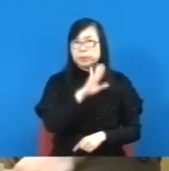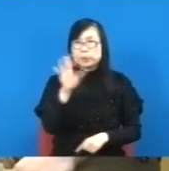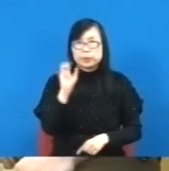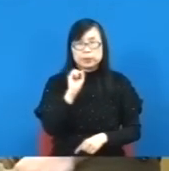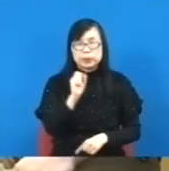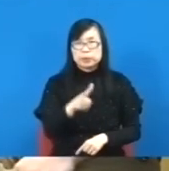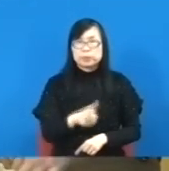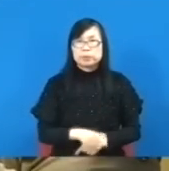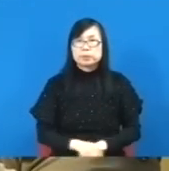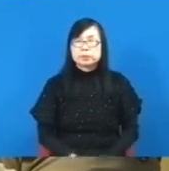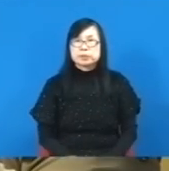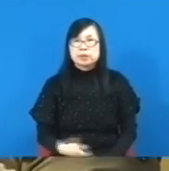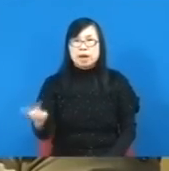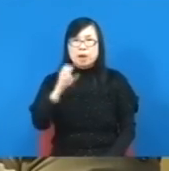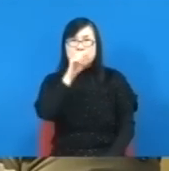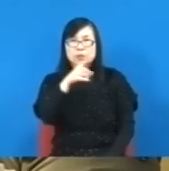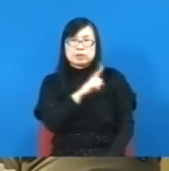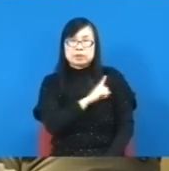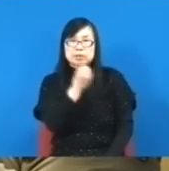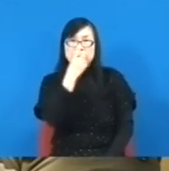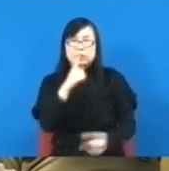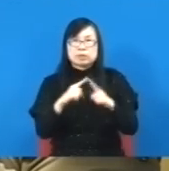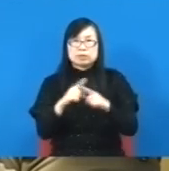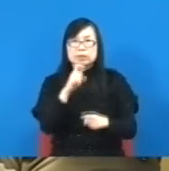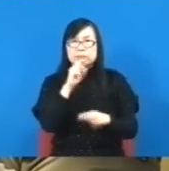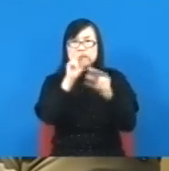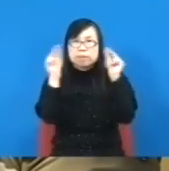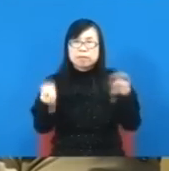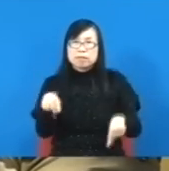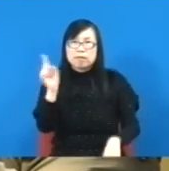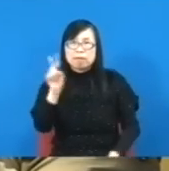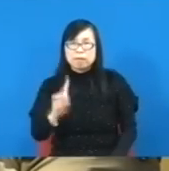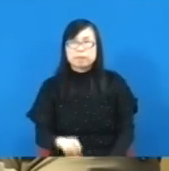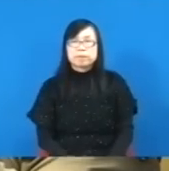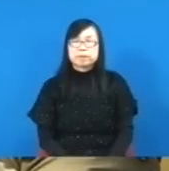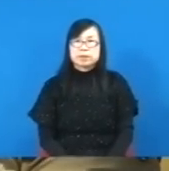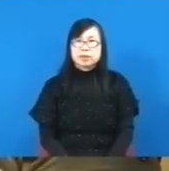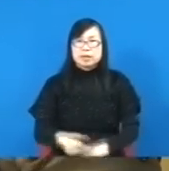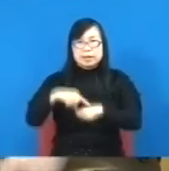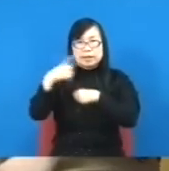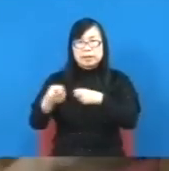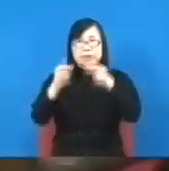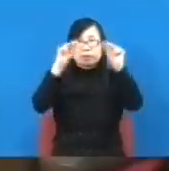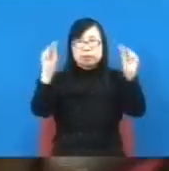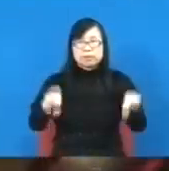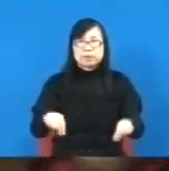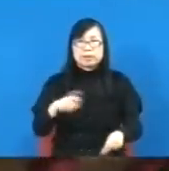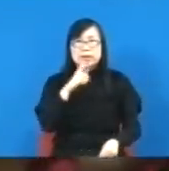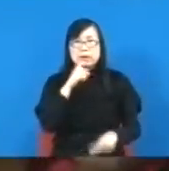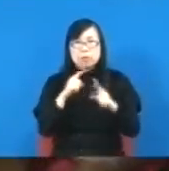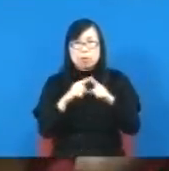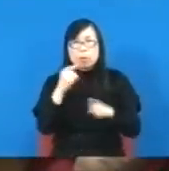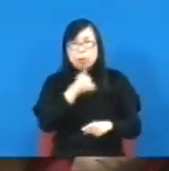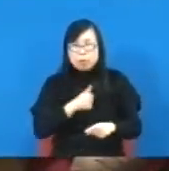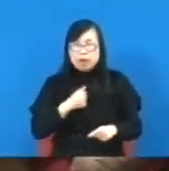怪，點解話我講我自己香港人咁有咩問題咁咧？扣帽子咁樣。 另外一個問題咧，嗱老實講，有人懷緬英國人